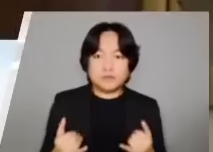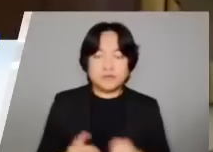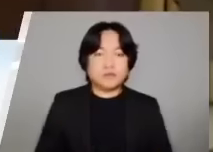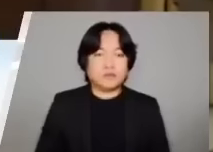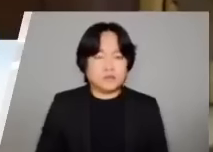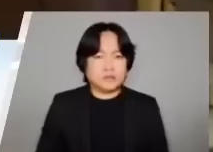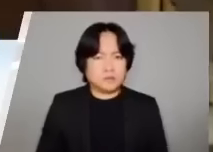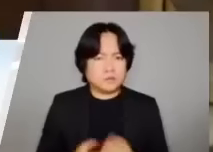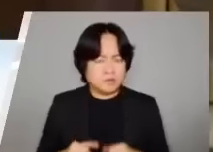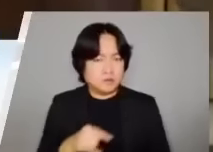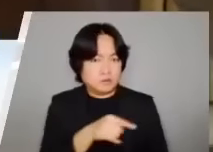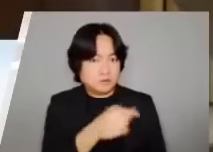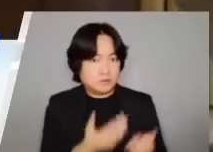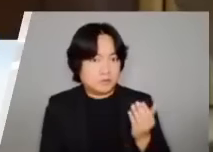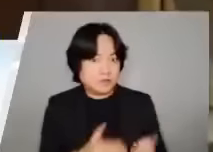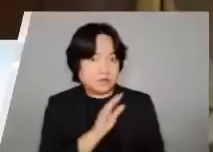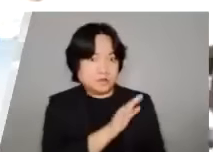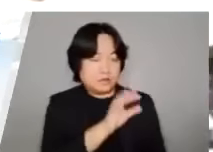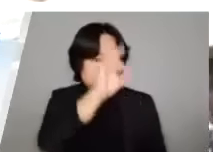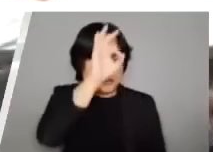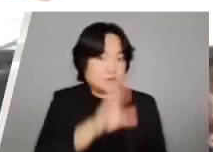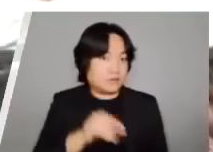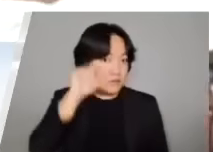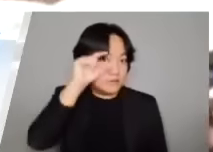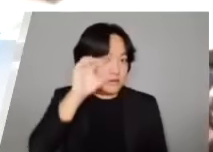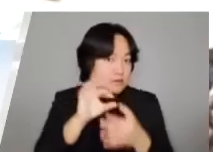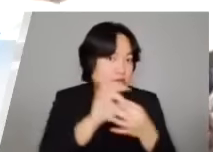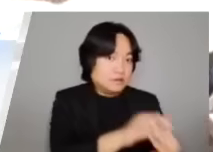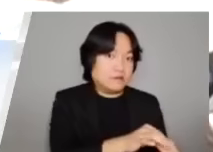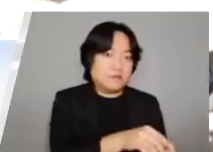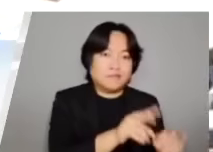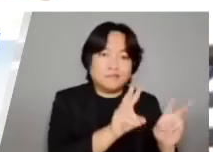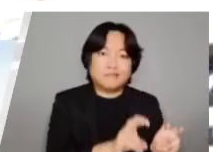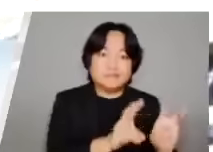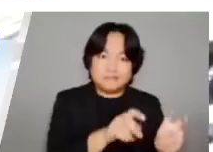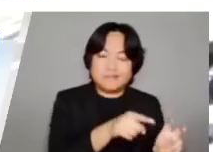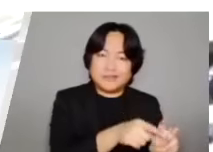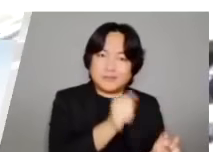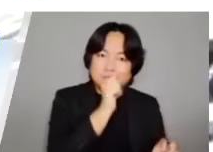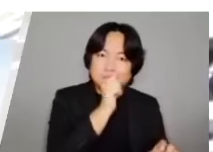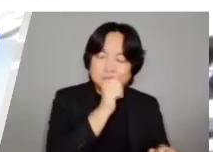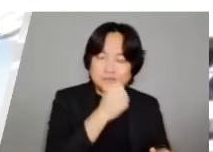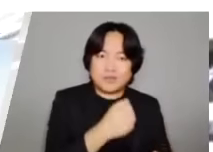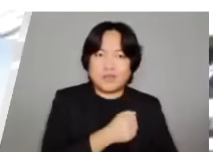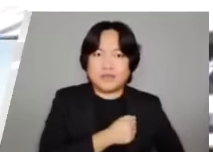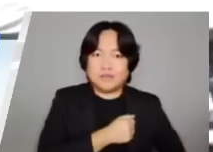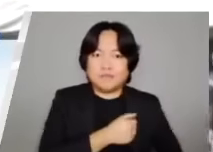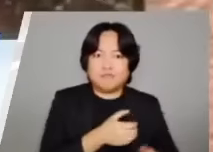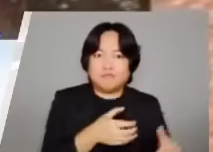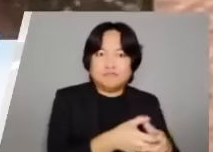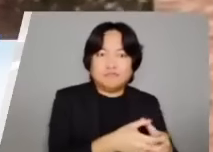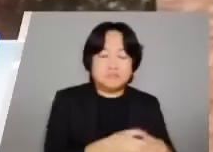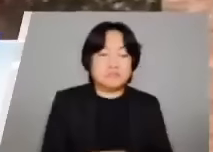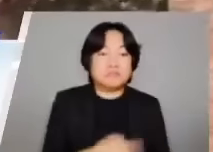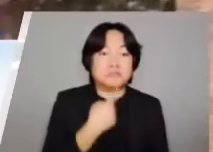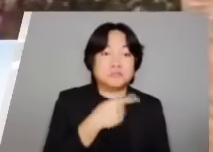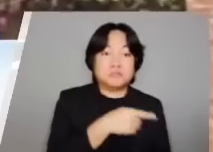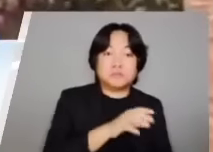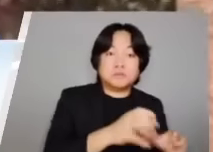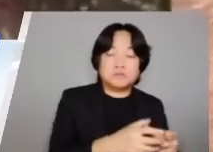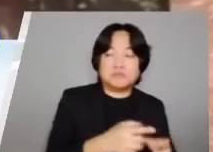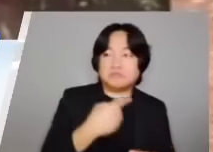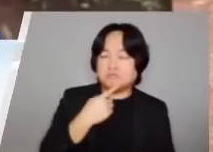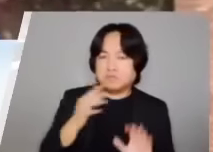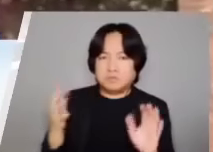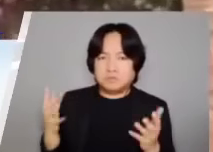army ni Quiboloy na tinatawag na Angels of Death. Itinanggi na yan ng kampo ni Quiboloy at sinabing prayer warriors umano